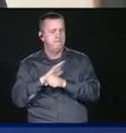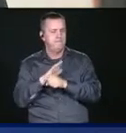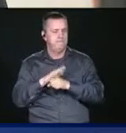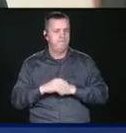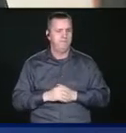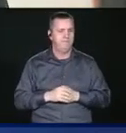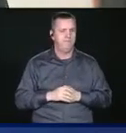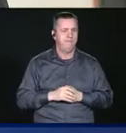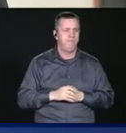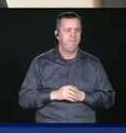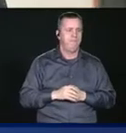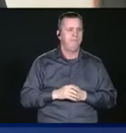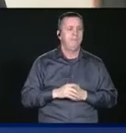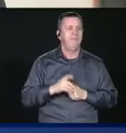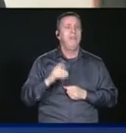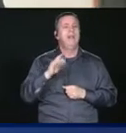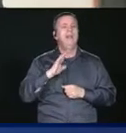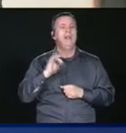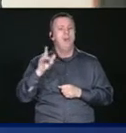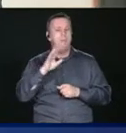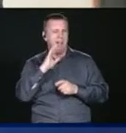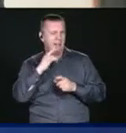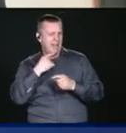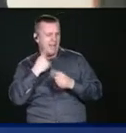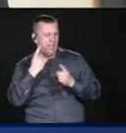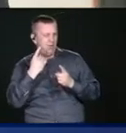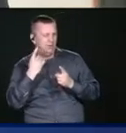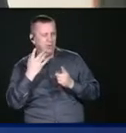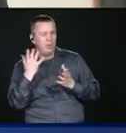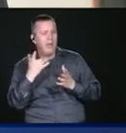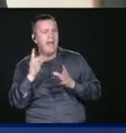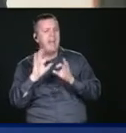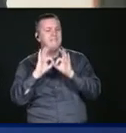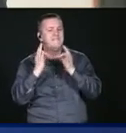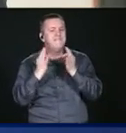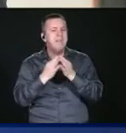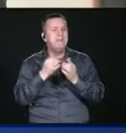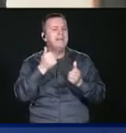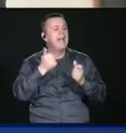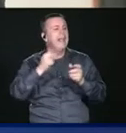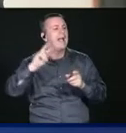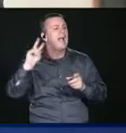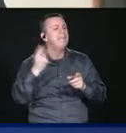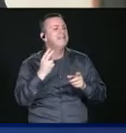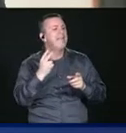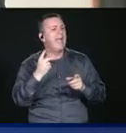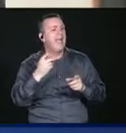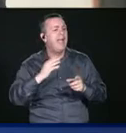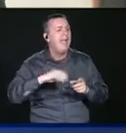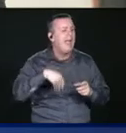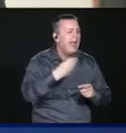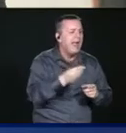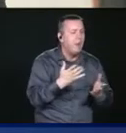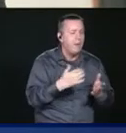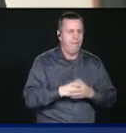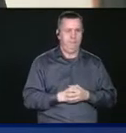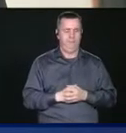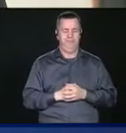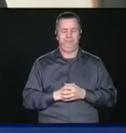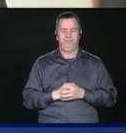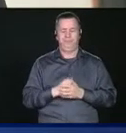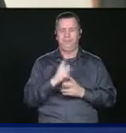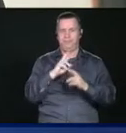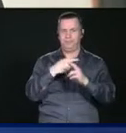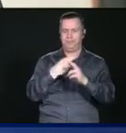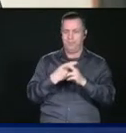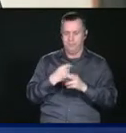Ça semble être une annonce que vous voulez souligner. Qu'est-ce que vous pouvez dire aux familles? À quelle rapidité on va recevoir tout ça? On va augmenter la